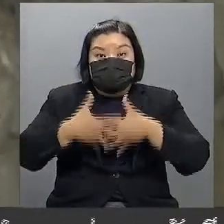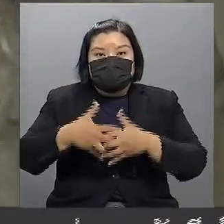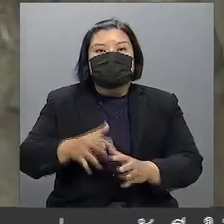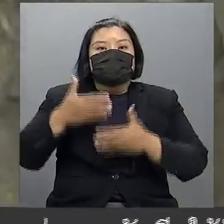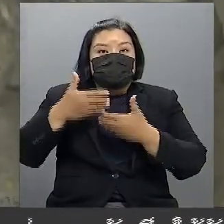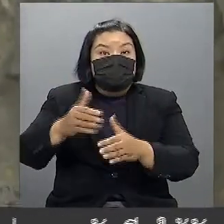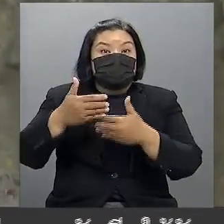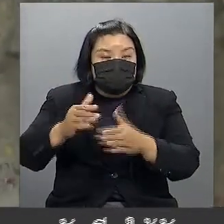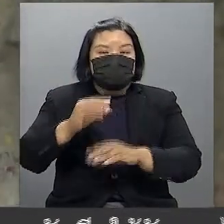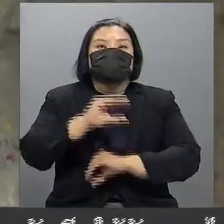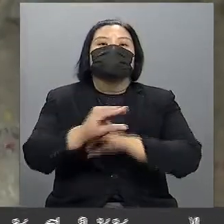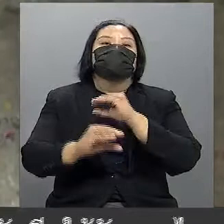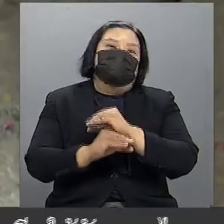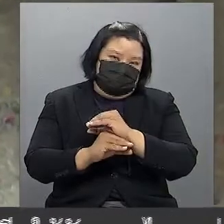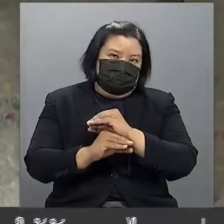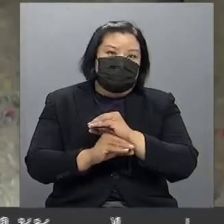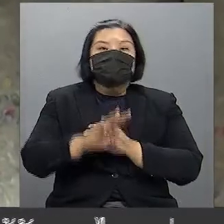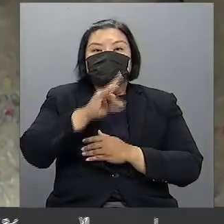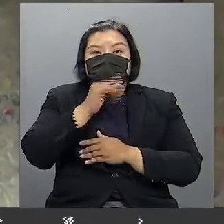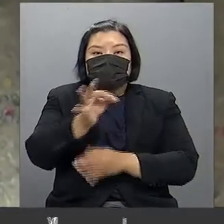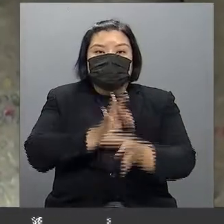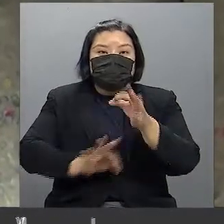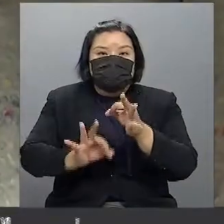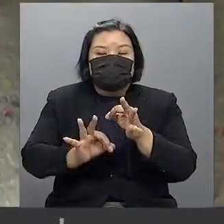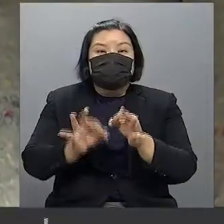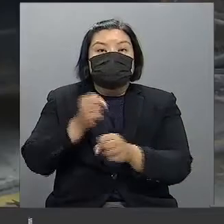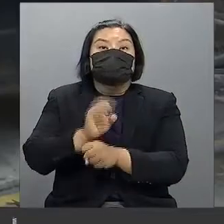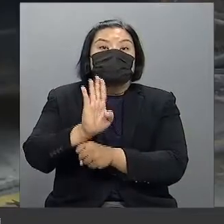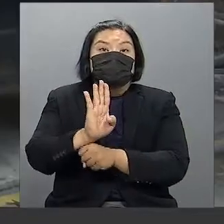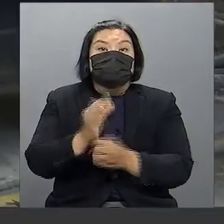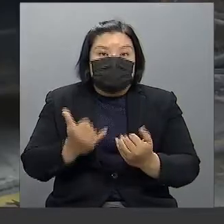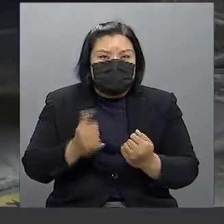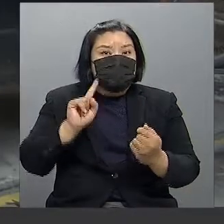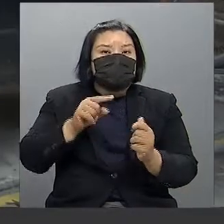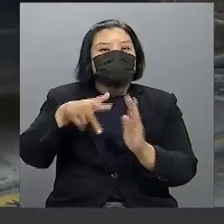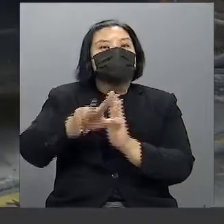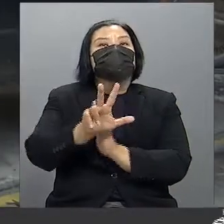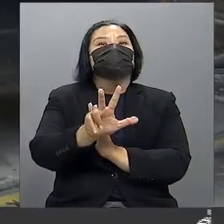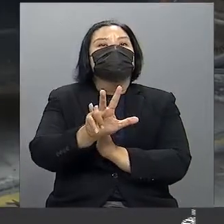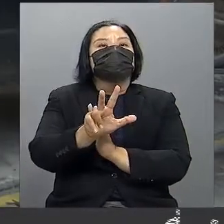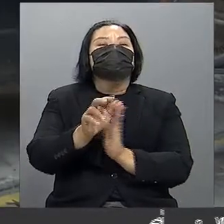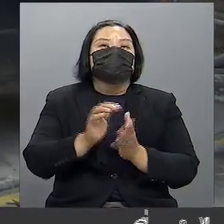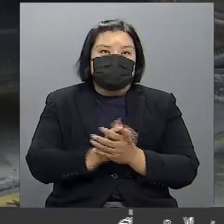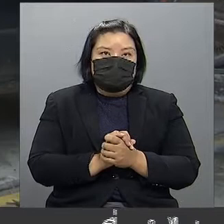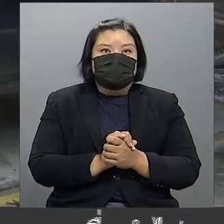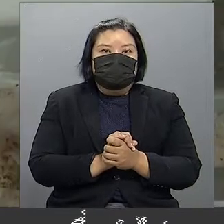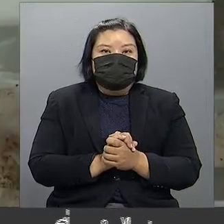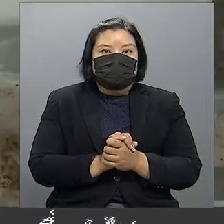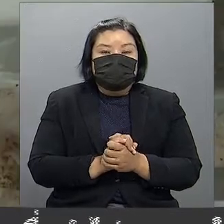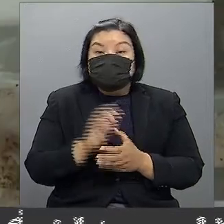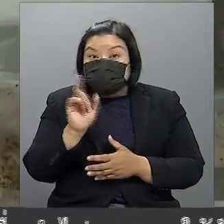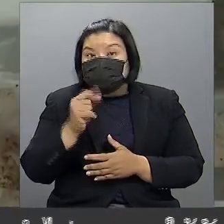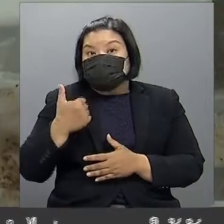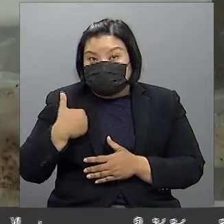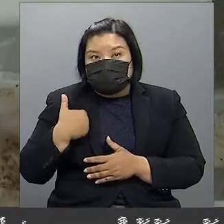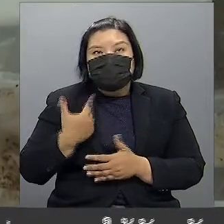ะแลกบุญในตำบลมะเขือแจ้อำเภอเมืองลำพูนเช่นเดียวกับผู้บริจาคขยะจากทั่วประเทศ